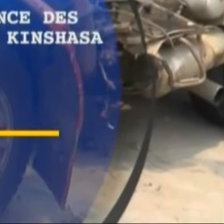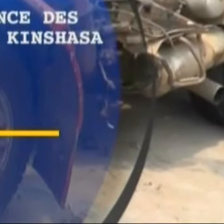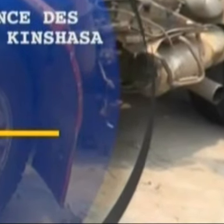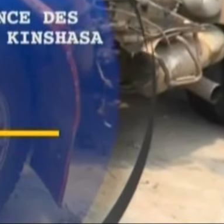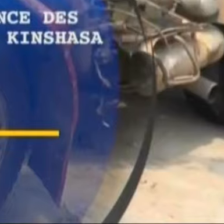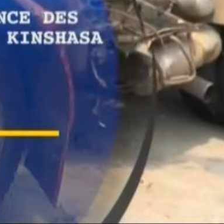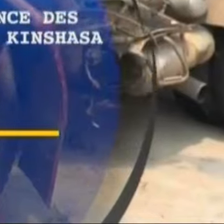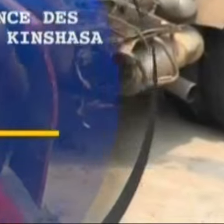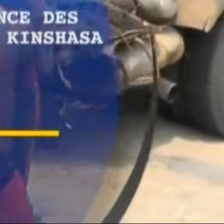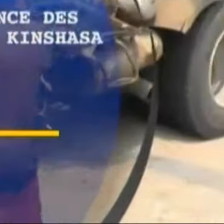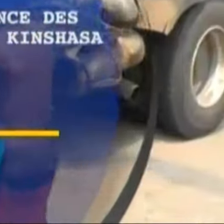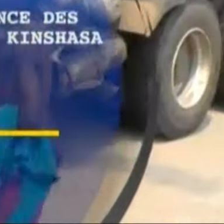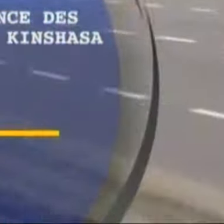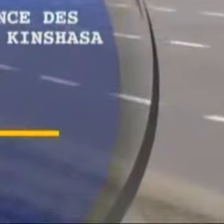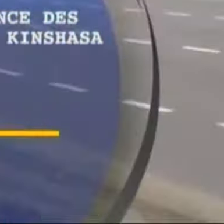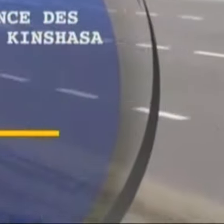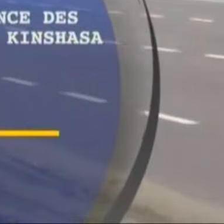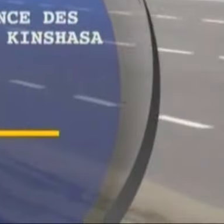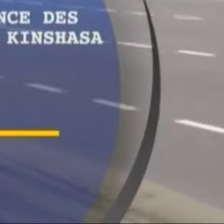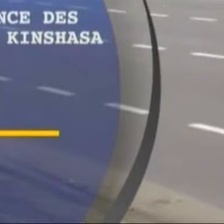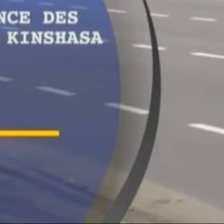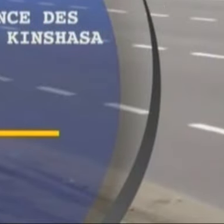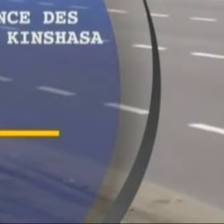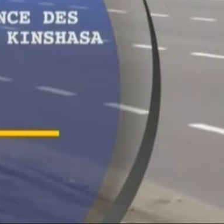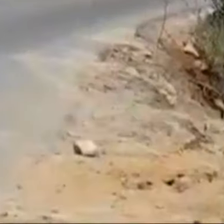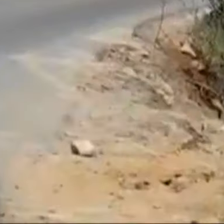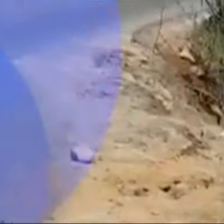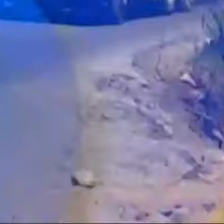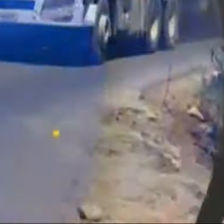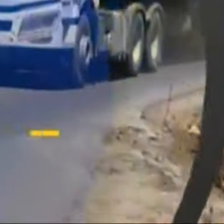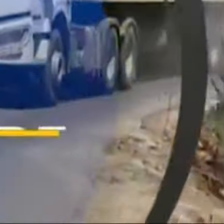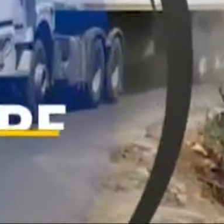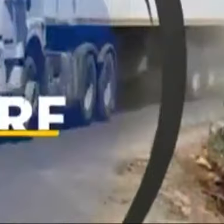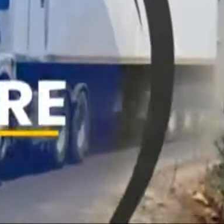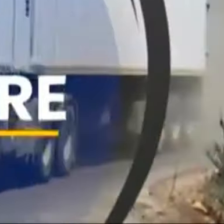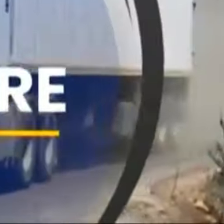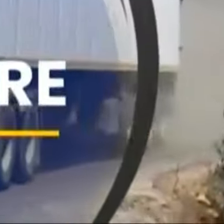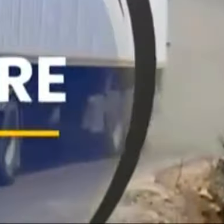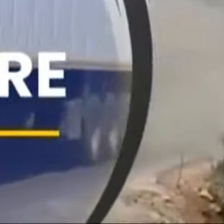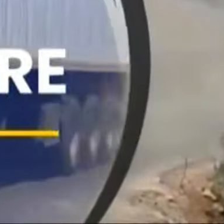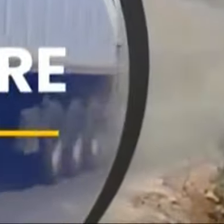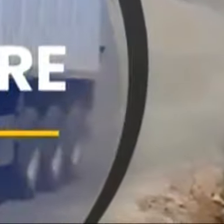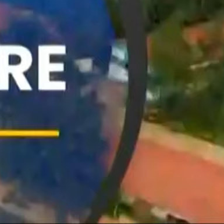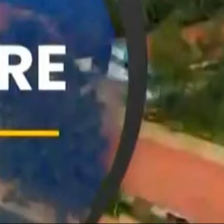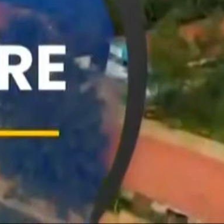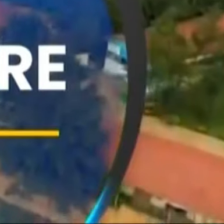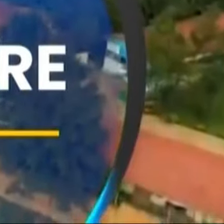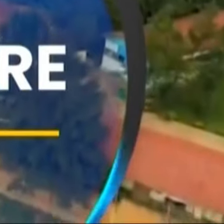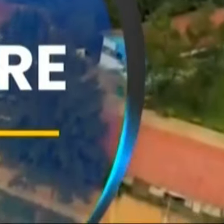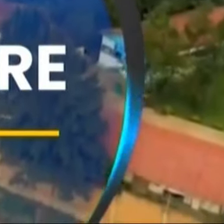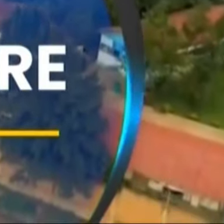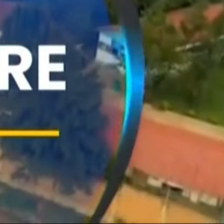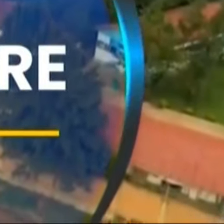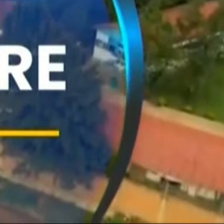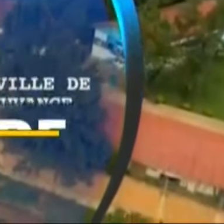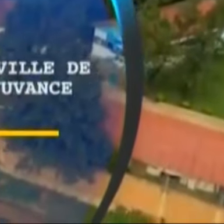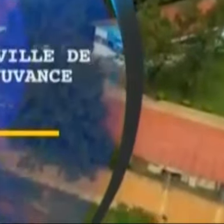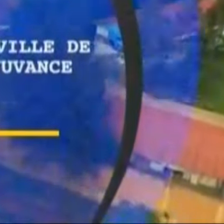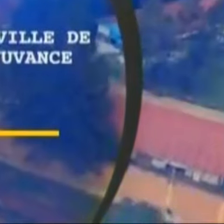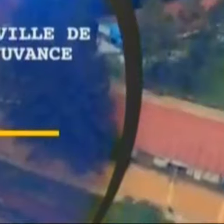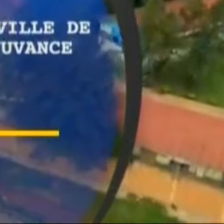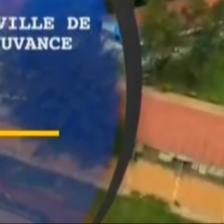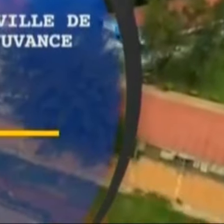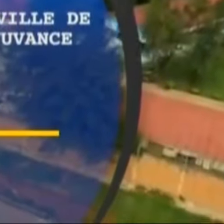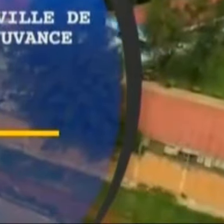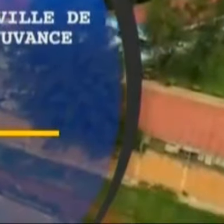la modernisation de la ville de Bounia en province de l'Ituri est effective. Les grandes artères détériorées hier subissent un coup de